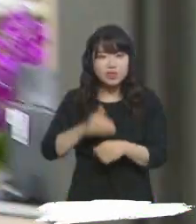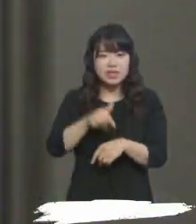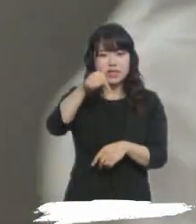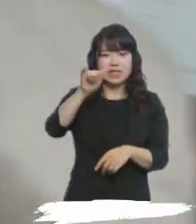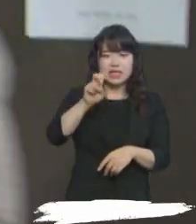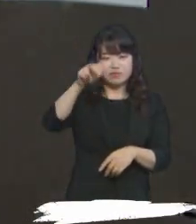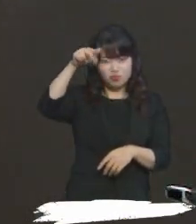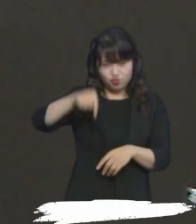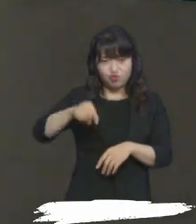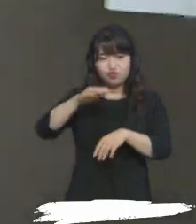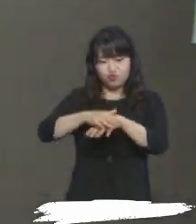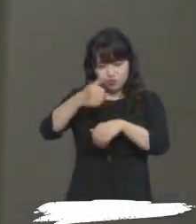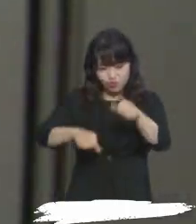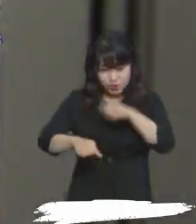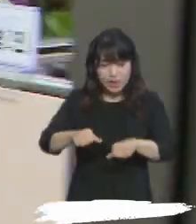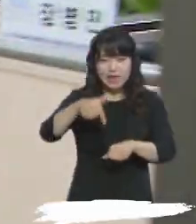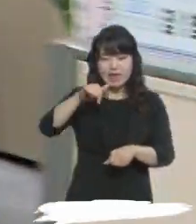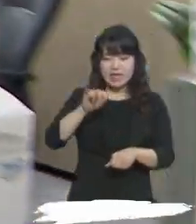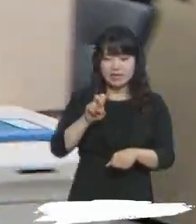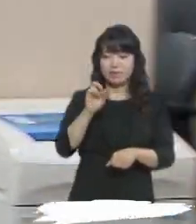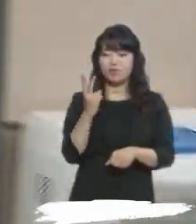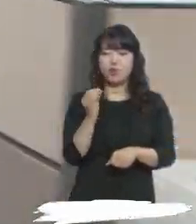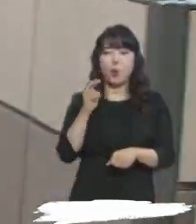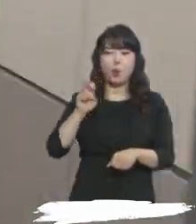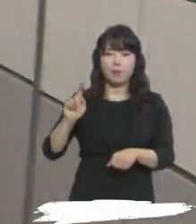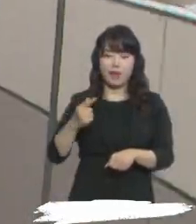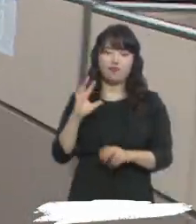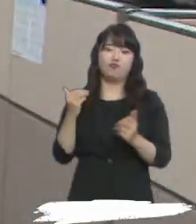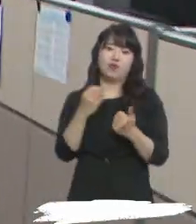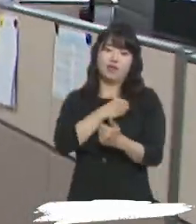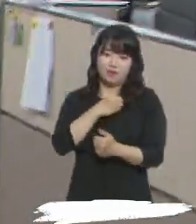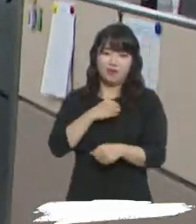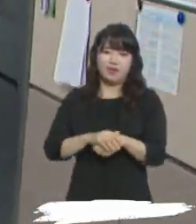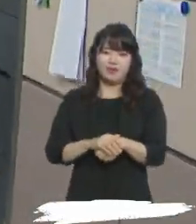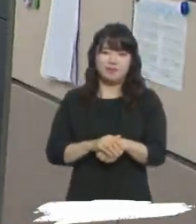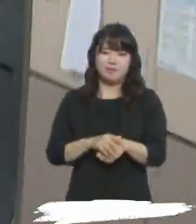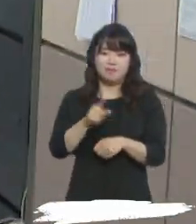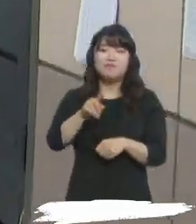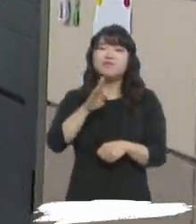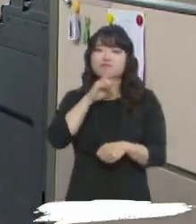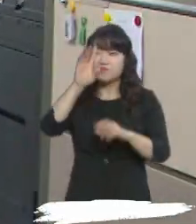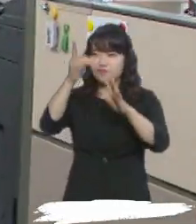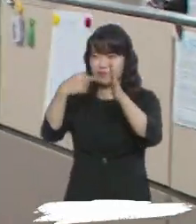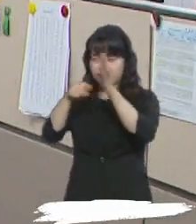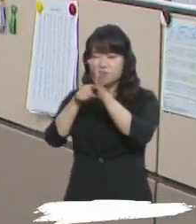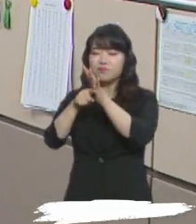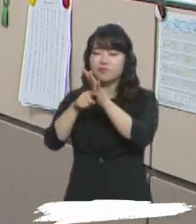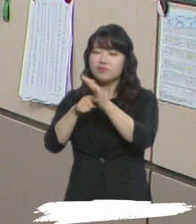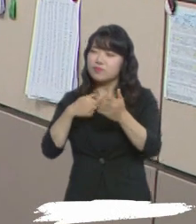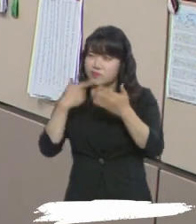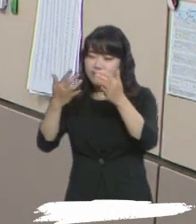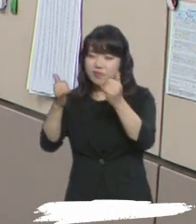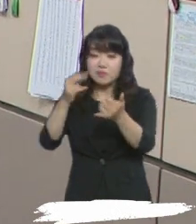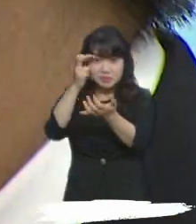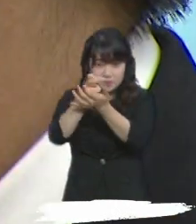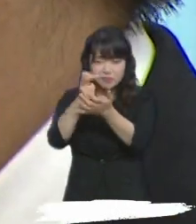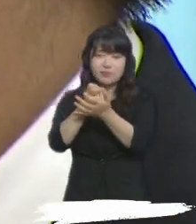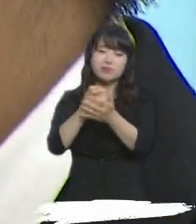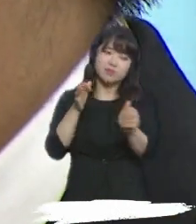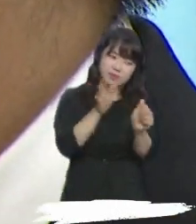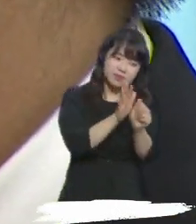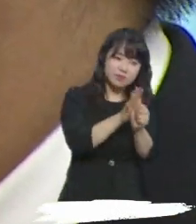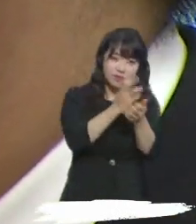김구의 증손자인 김용만 의원. 김 의원은 상훈법, 국가유공자 지원법에 대한 개정안도 함께